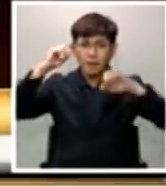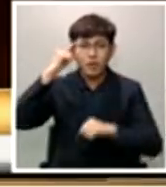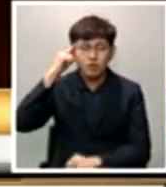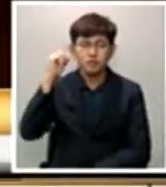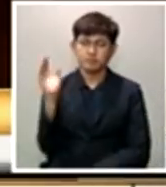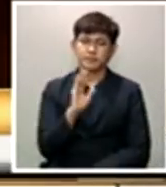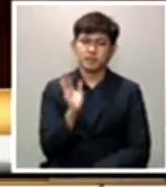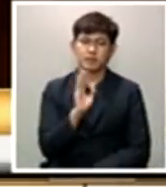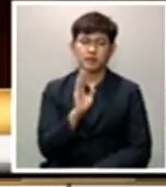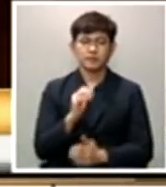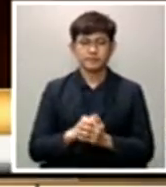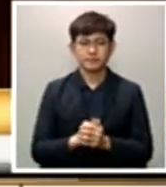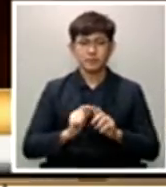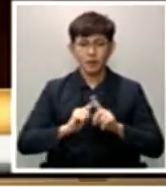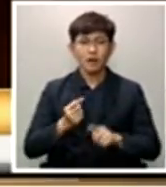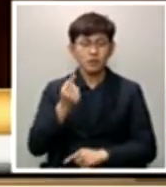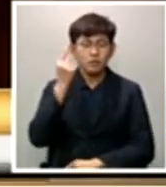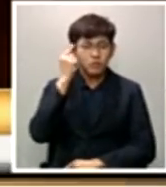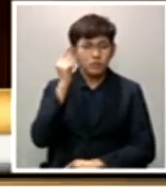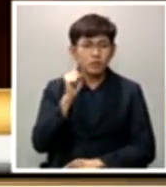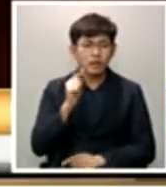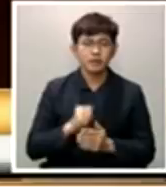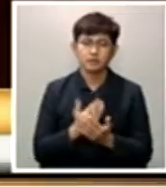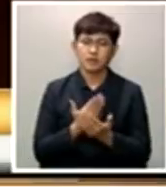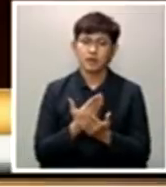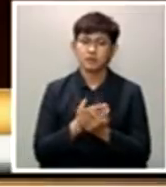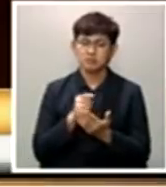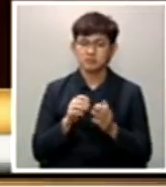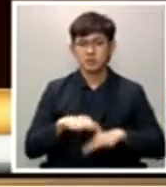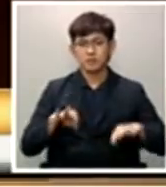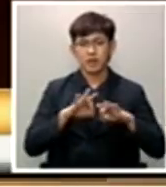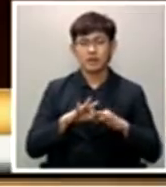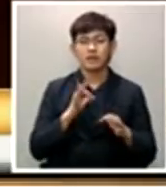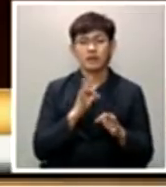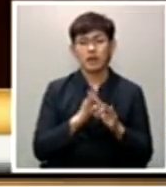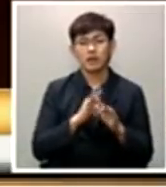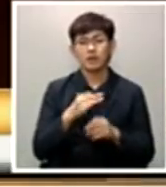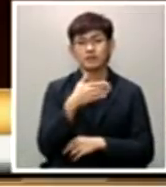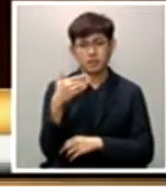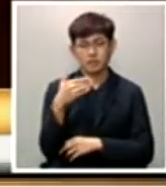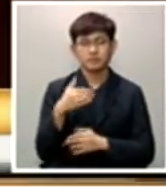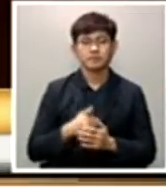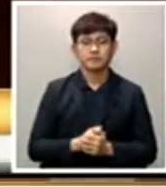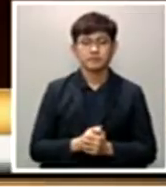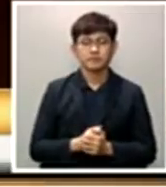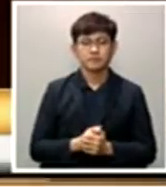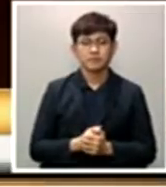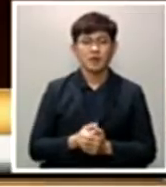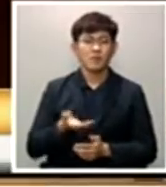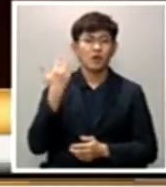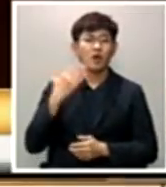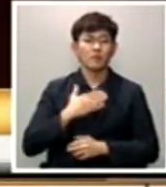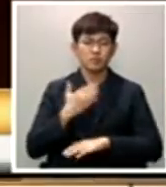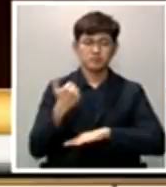าเรื่องของมาตรการทางการเงินเนี่ยมันเป็นเรื่องของแบงก์ชาติในสมัยที่ผมเป็นรัฐมนตรี